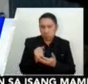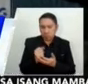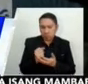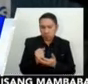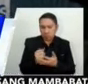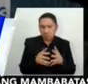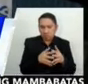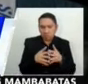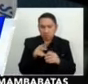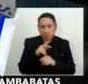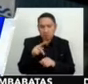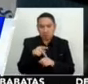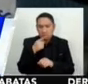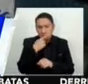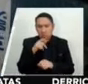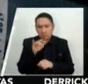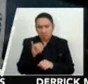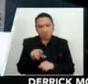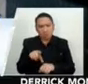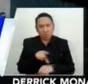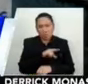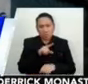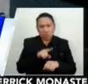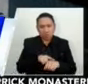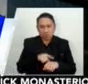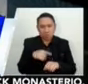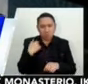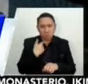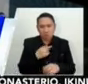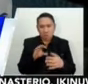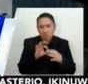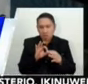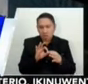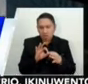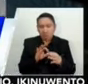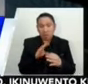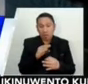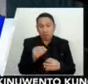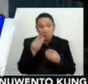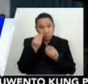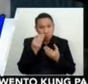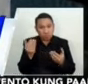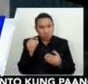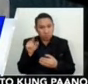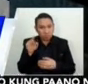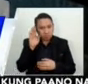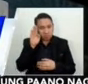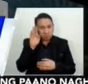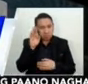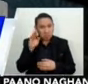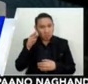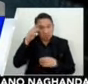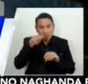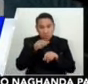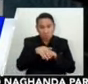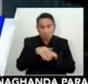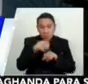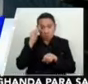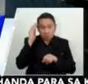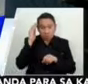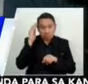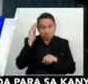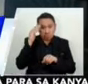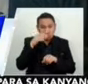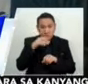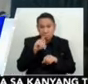And I also reminded the President-elect that ang mga Pilipino sa